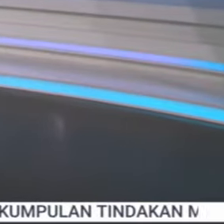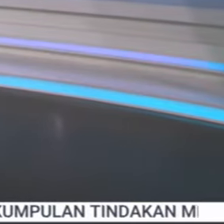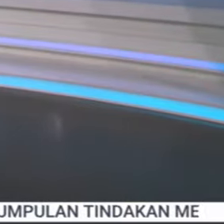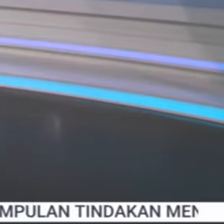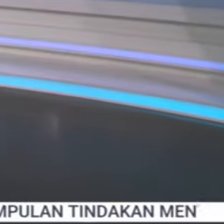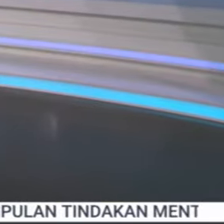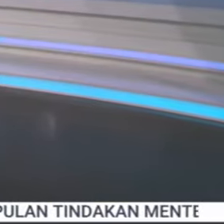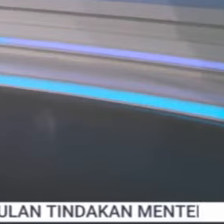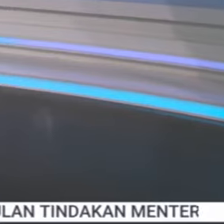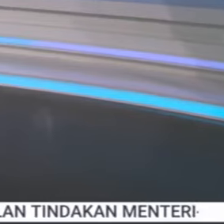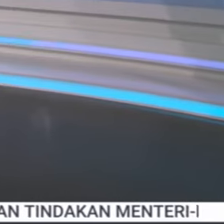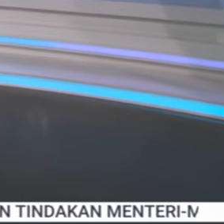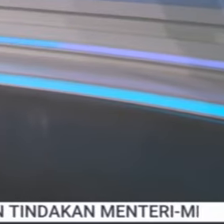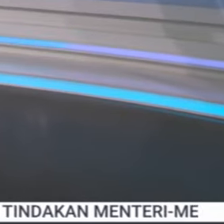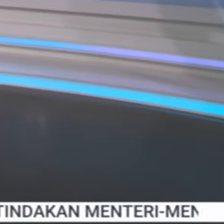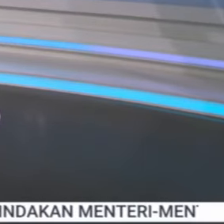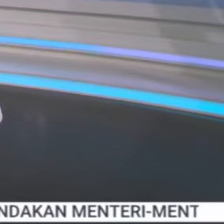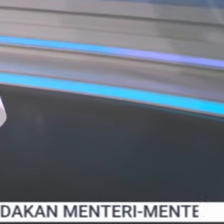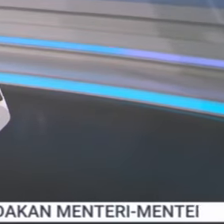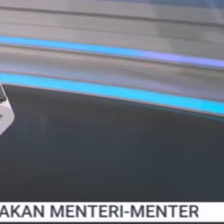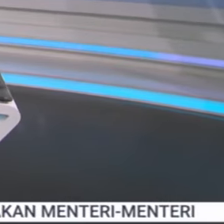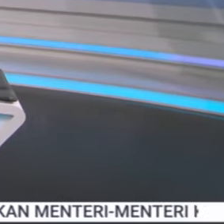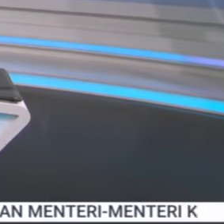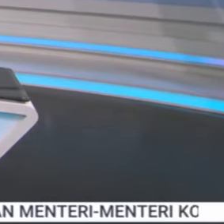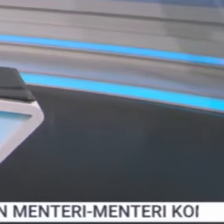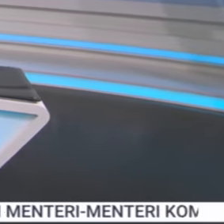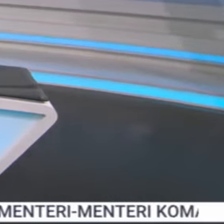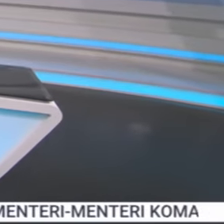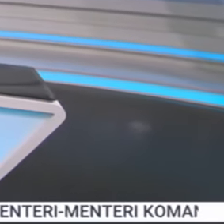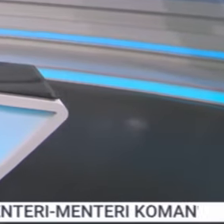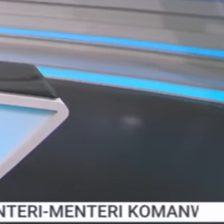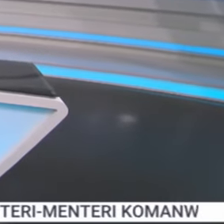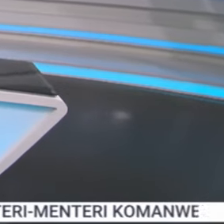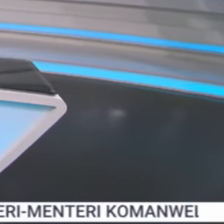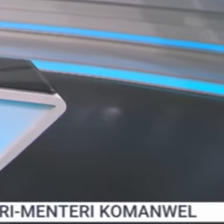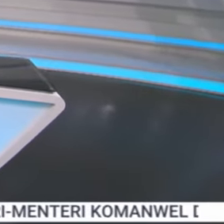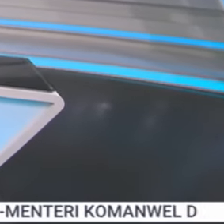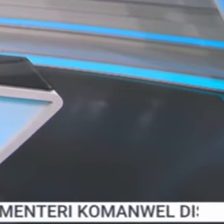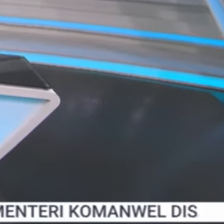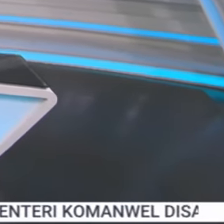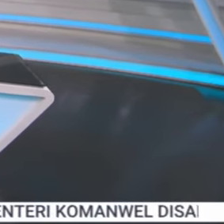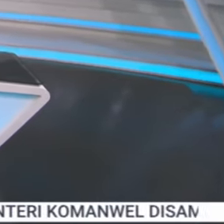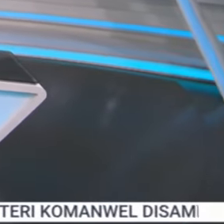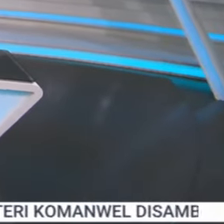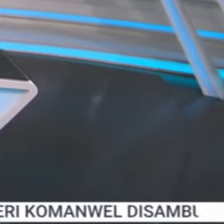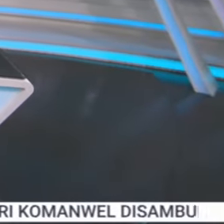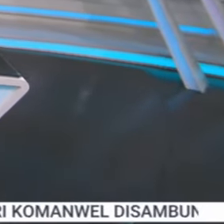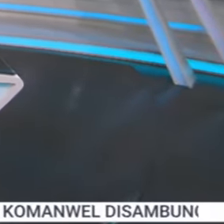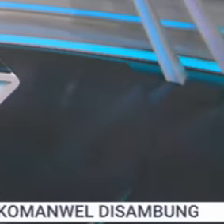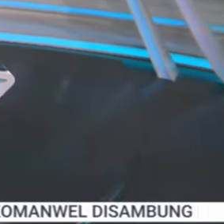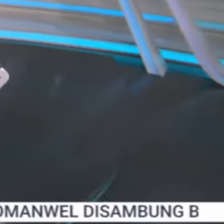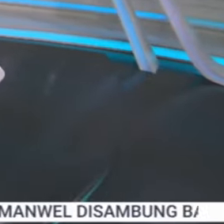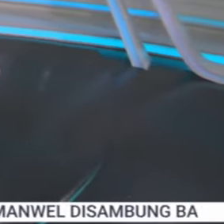Segara Palestin pasti Merdeka silakan S Baik terima kasih